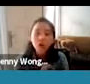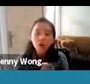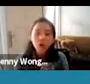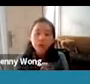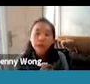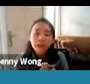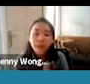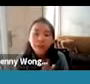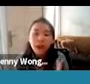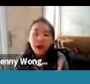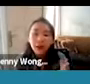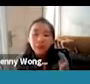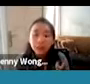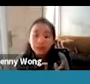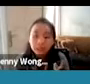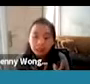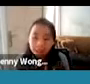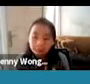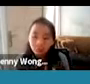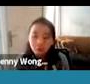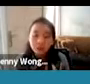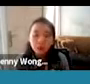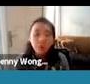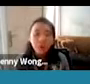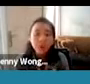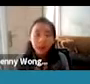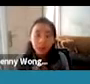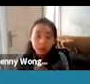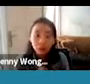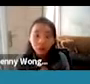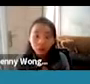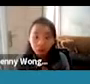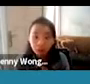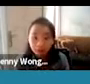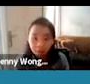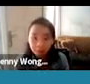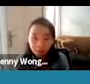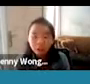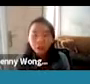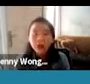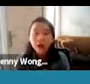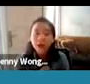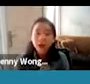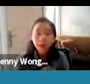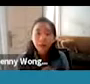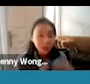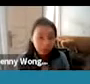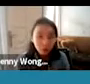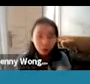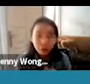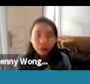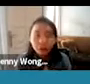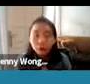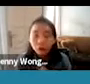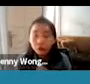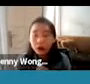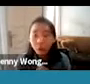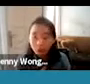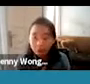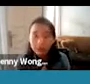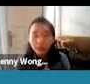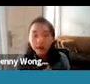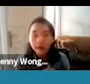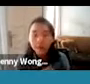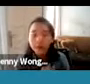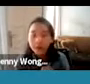namun juga untuk bisa mengambil langkah kebijakan strategis guna menjawab permasalahan greenwashing yang ada Jadi kami kami menyadari bahwa studi kami baru